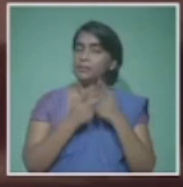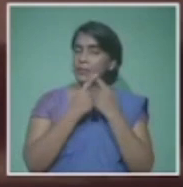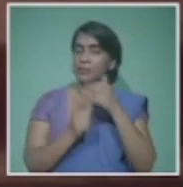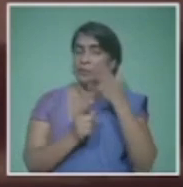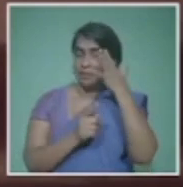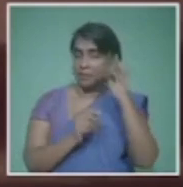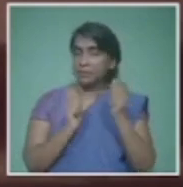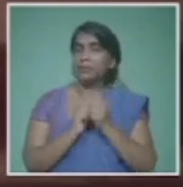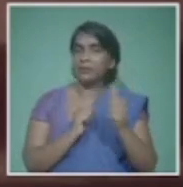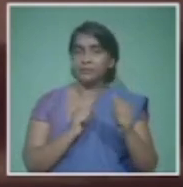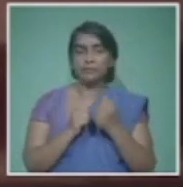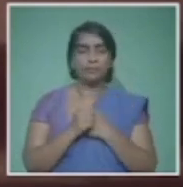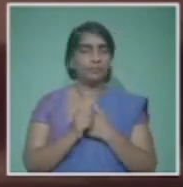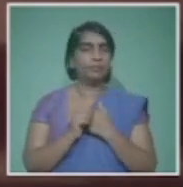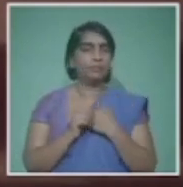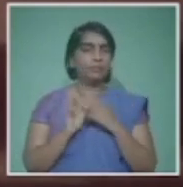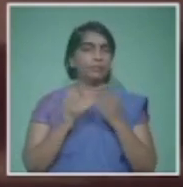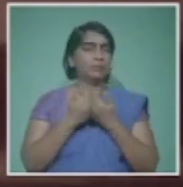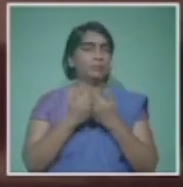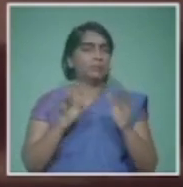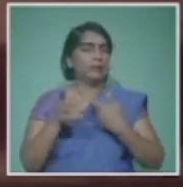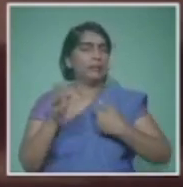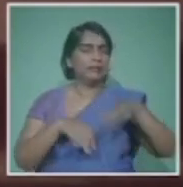kuanca abin na doro agulu yurta karena tamunna sela,